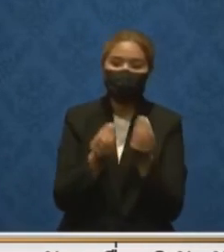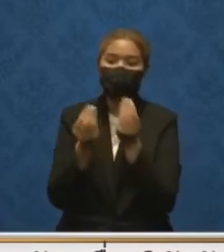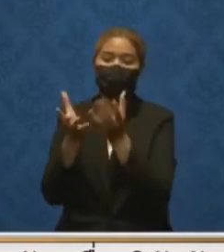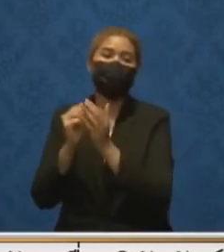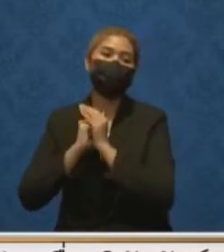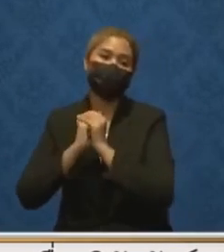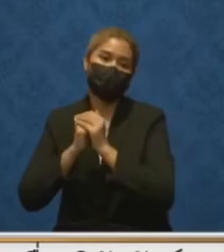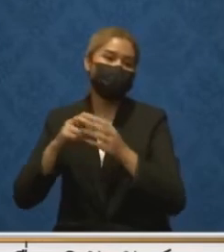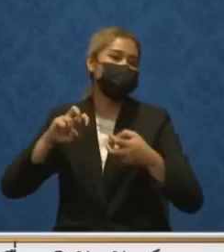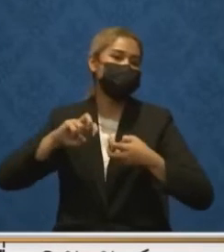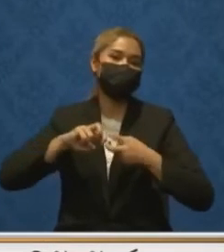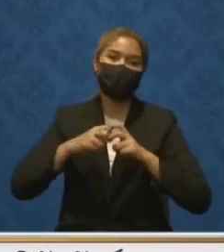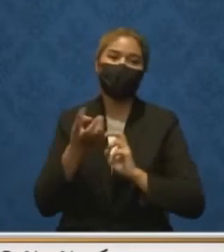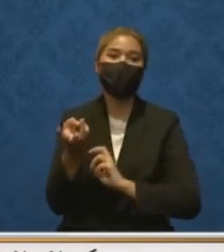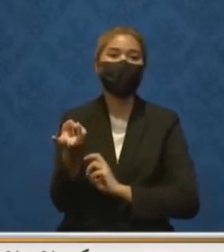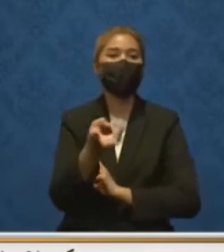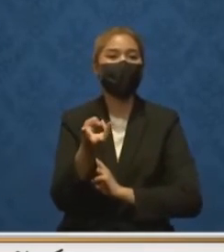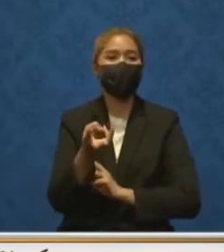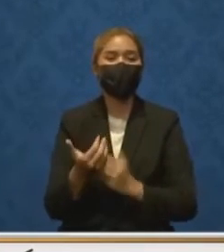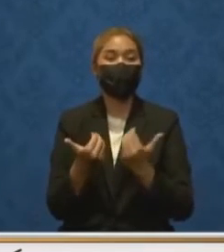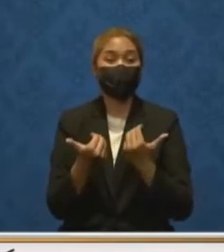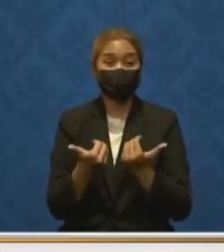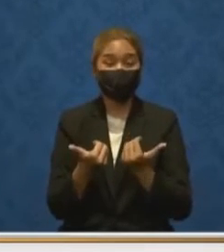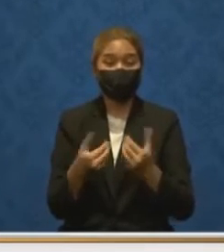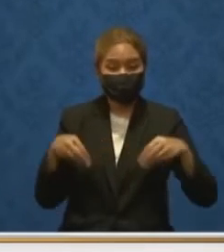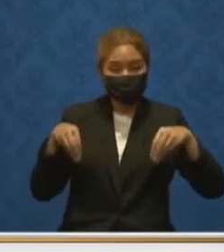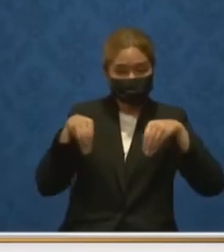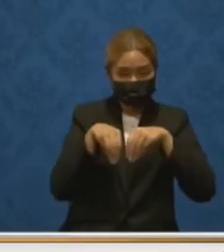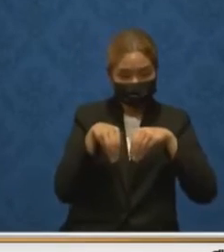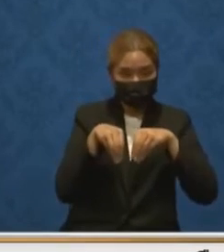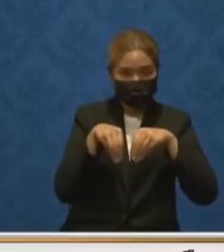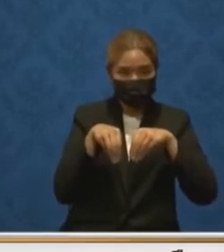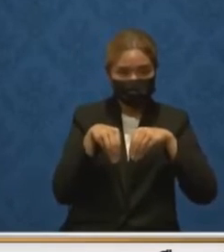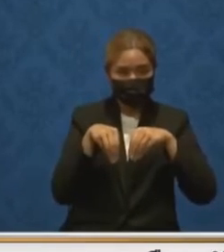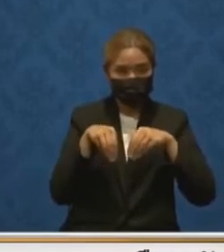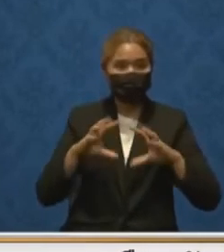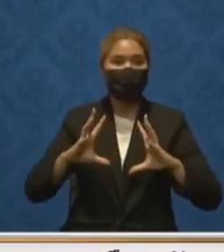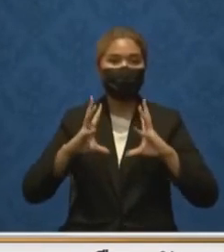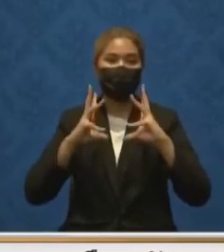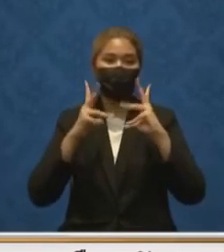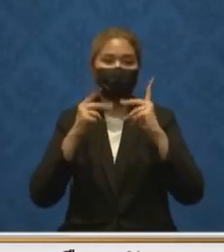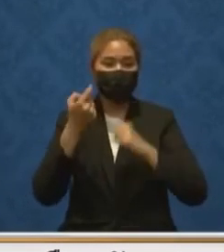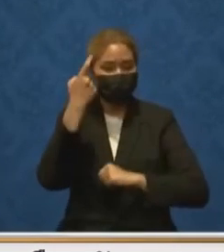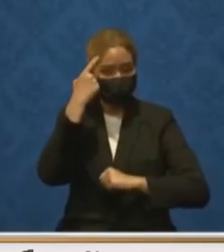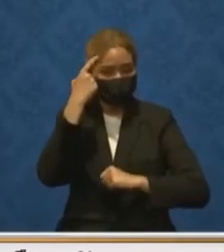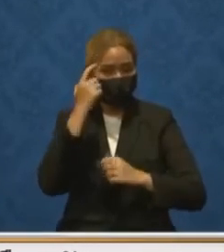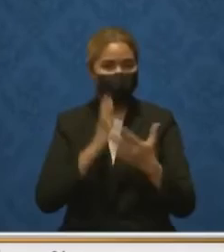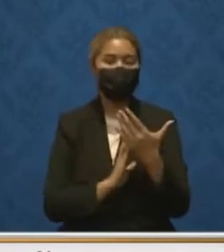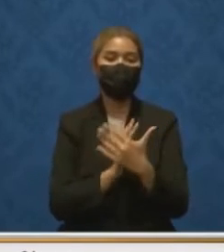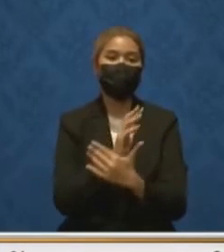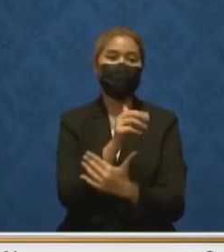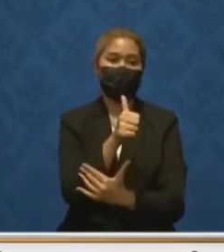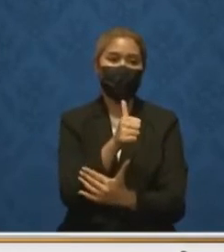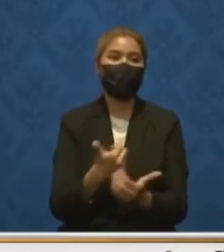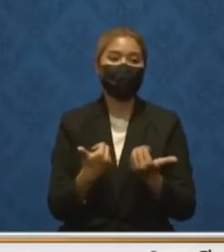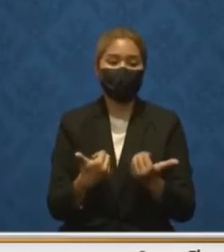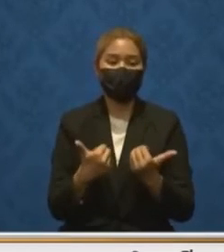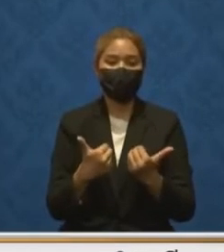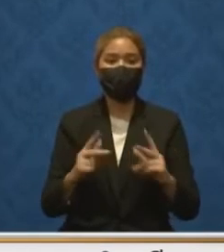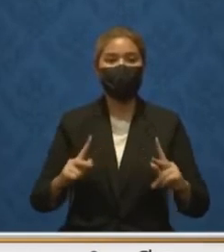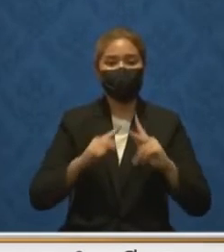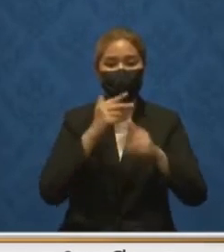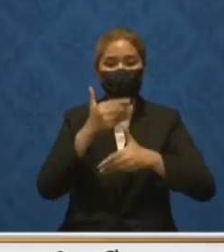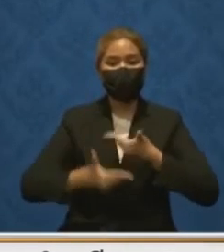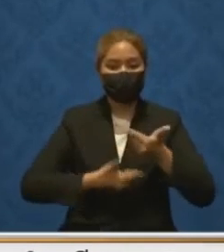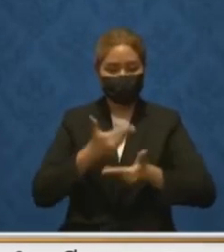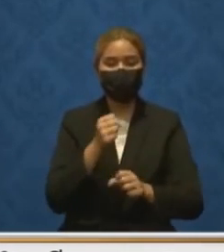าน้อยมากแล้วนี่จะหมดหดูแล้ครับแลวามนรอดแล้ไครับนี่คอสิ่งที่เราทำแล้วก็ขา CE ที่ก